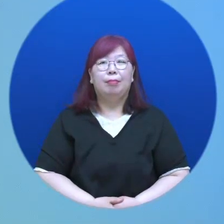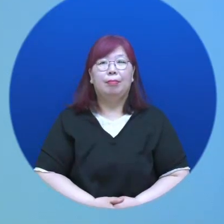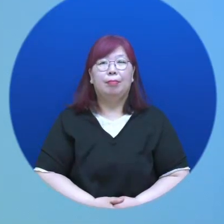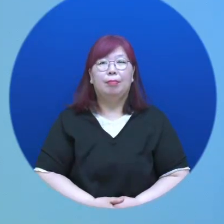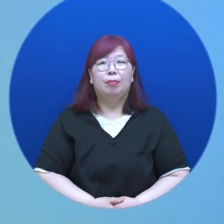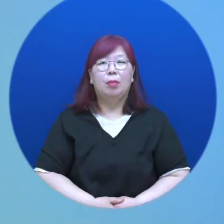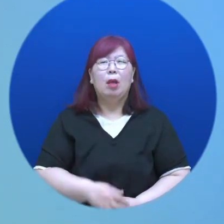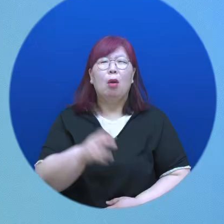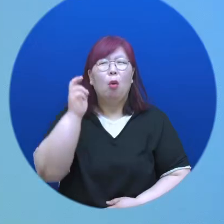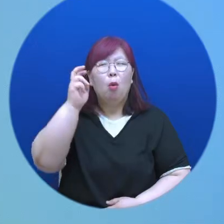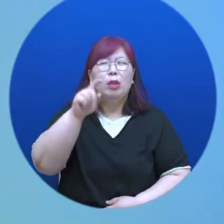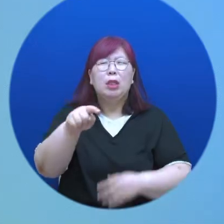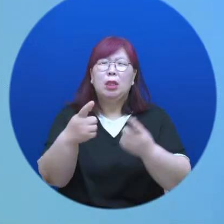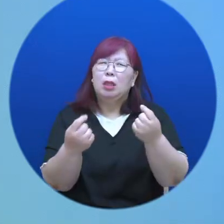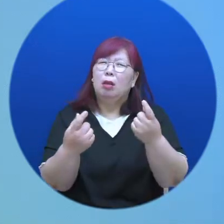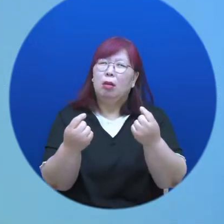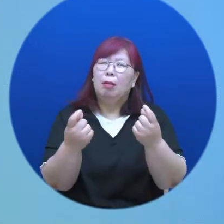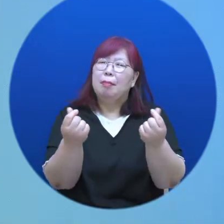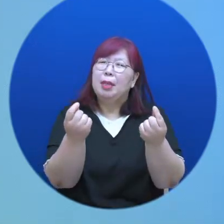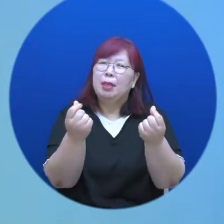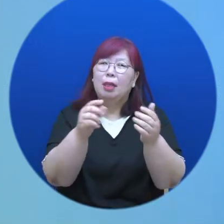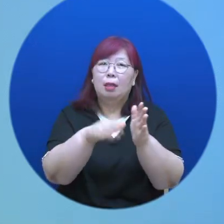혹시 이럴 때 없으세요?